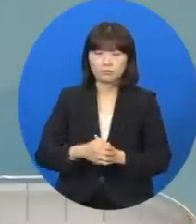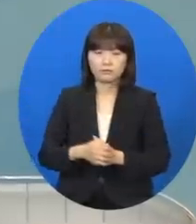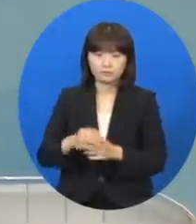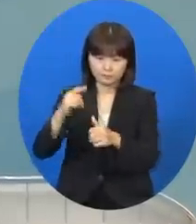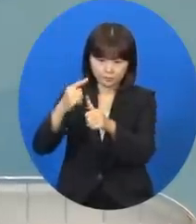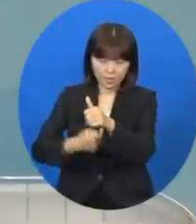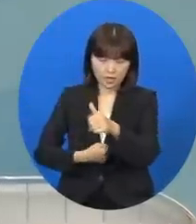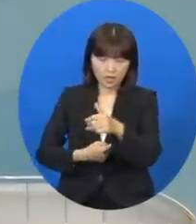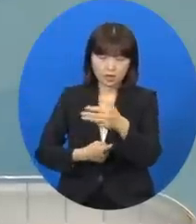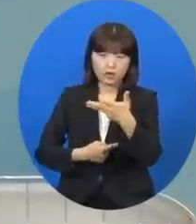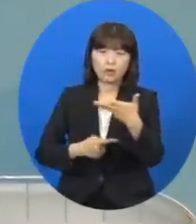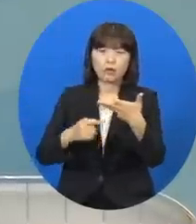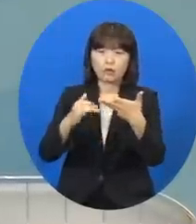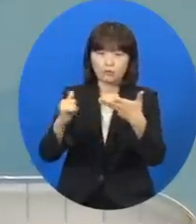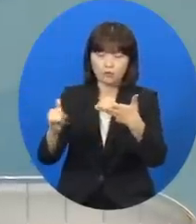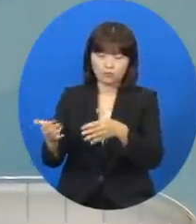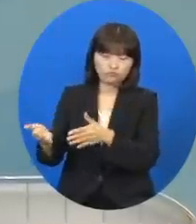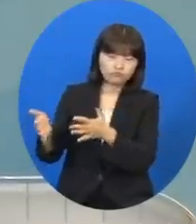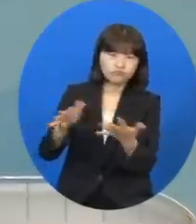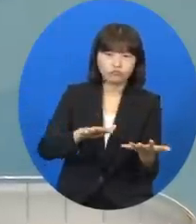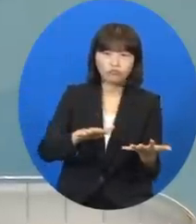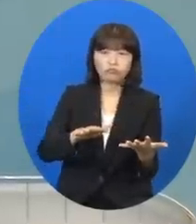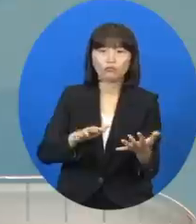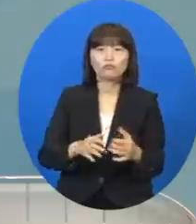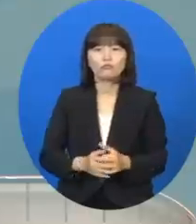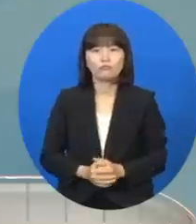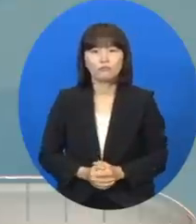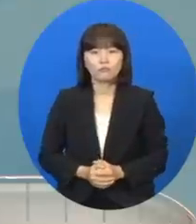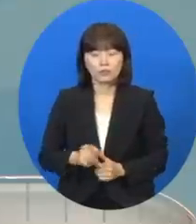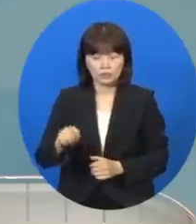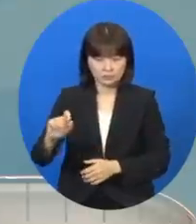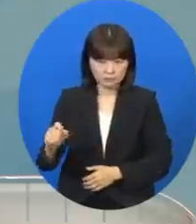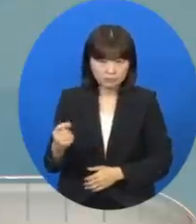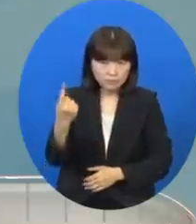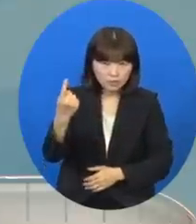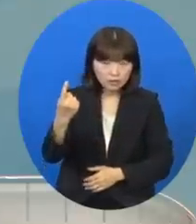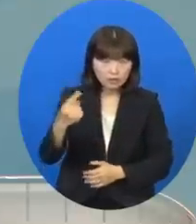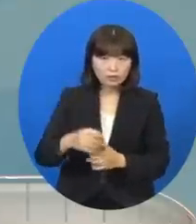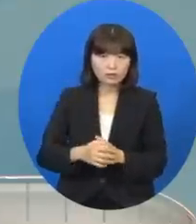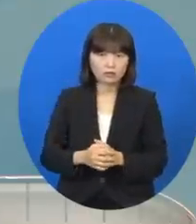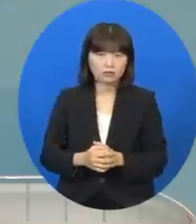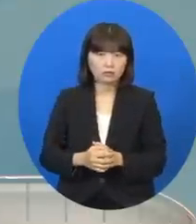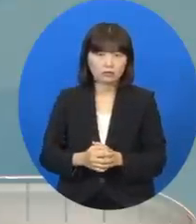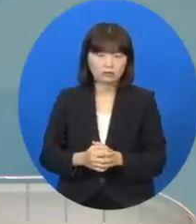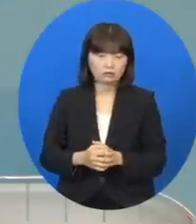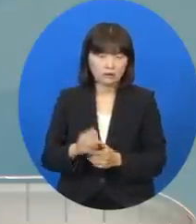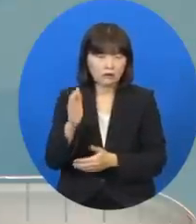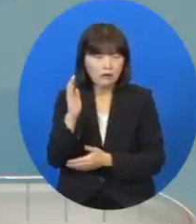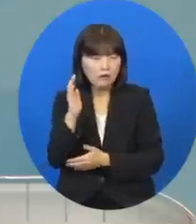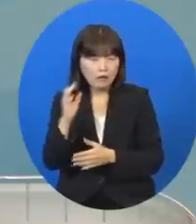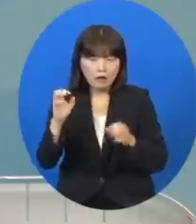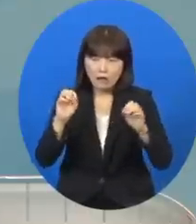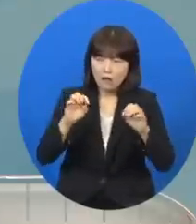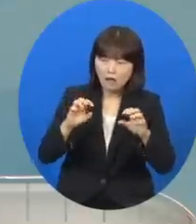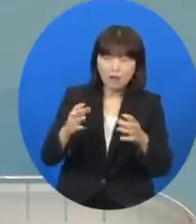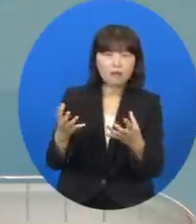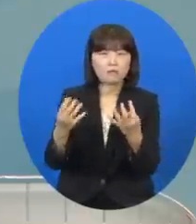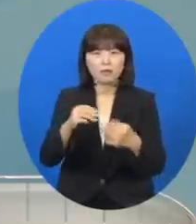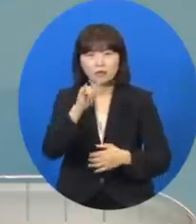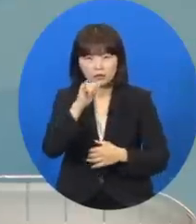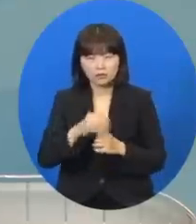18명이 그날 죽었는데 그로 인해서 분분한 이야기들이 있었습니다.